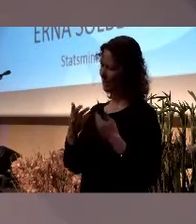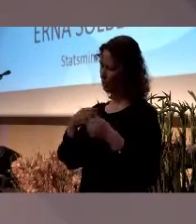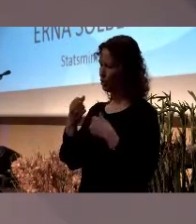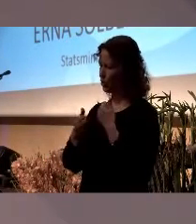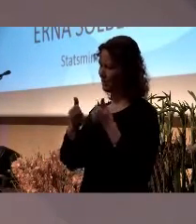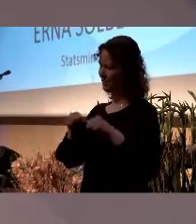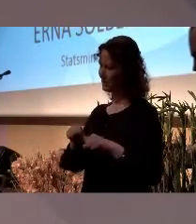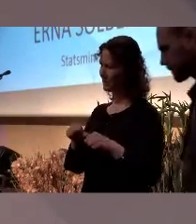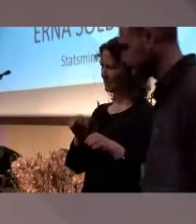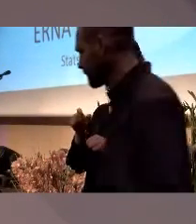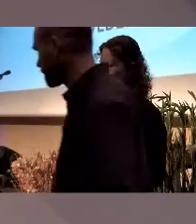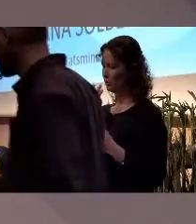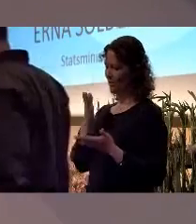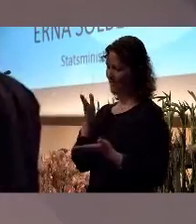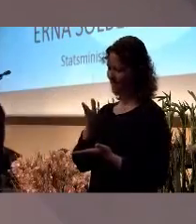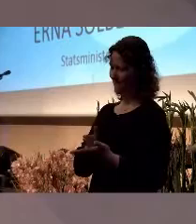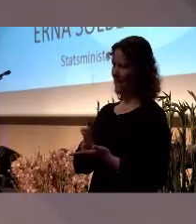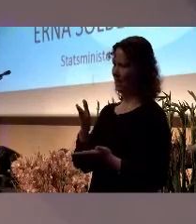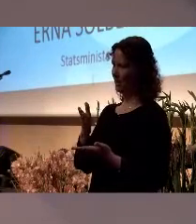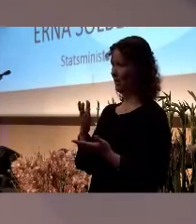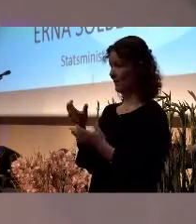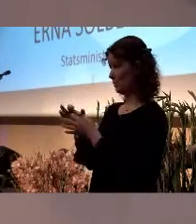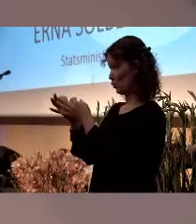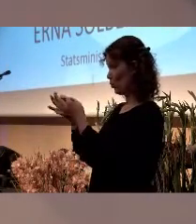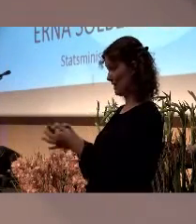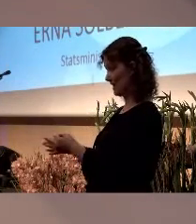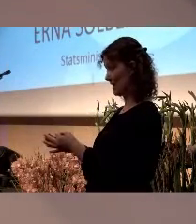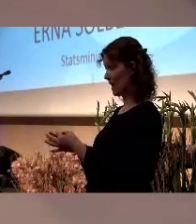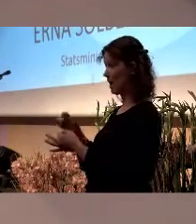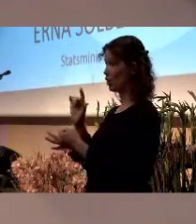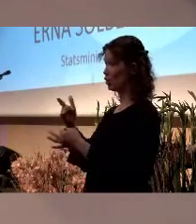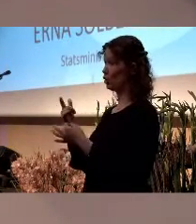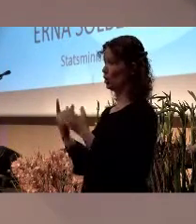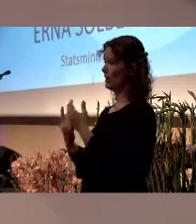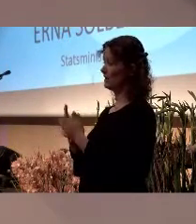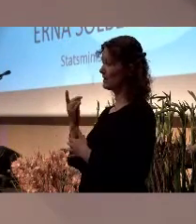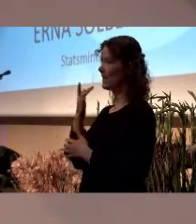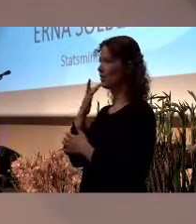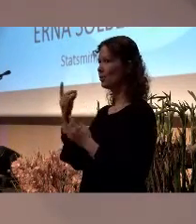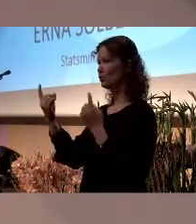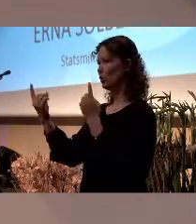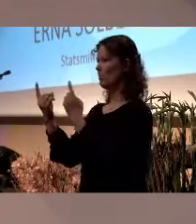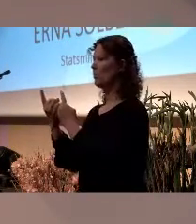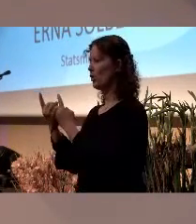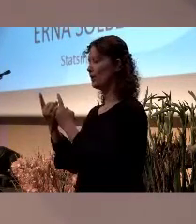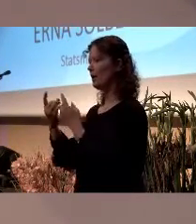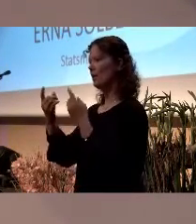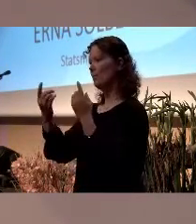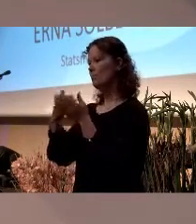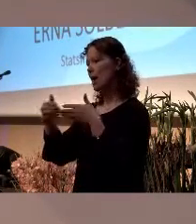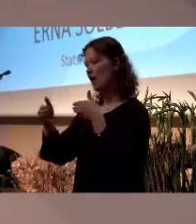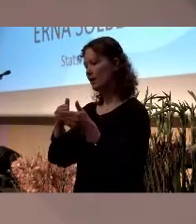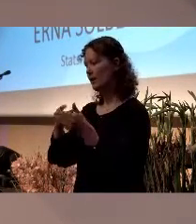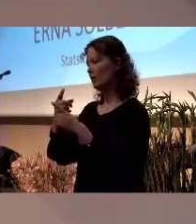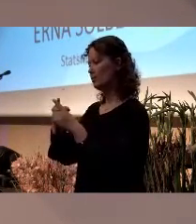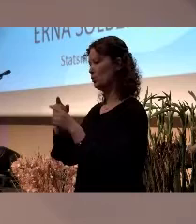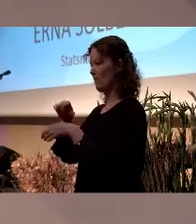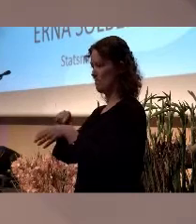i romertalsvedtak i Stortinget, for det er noe som skjer i møte mellom behandleren og